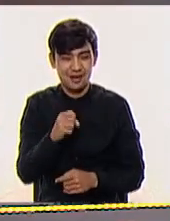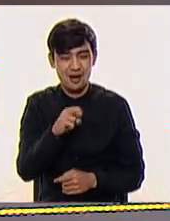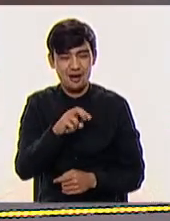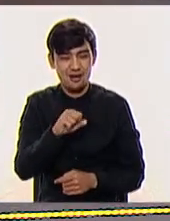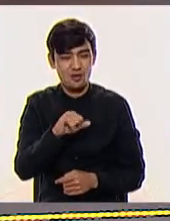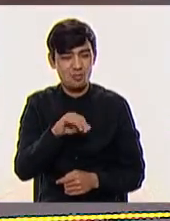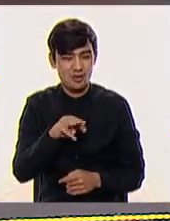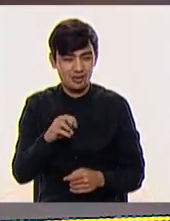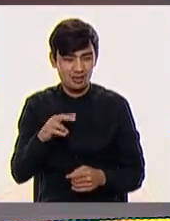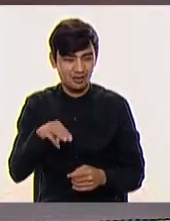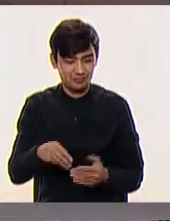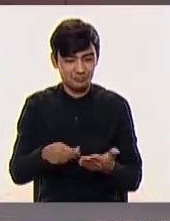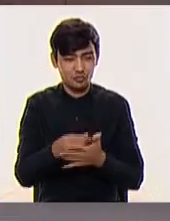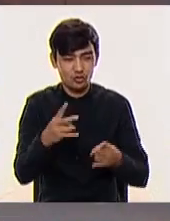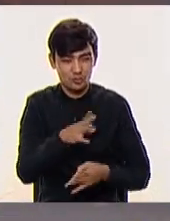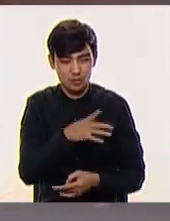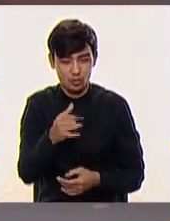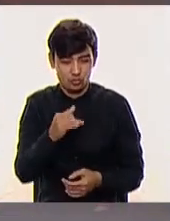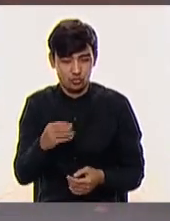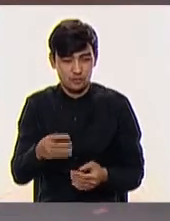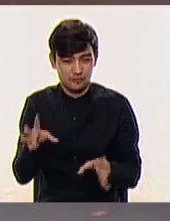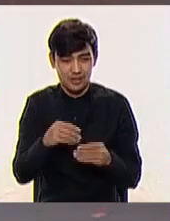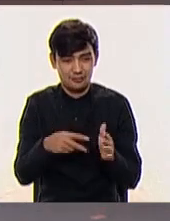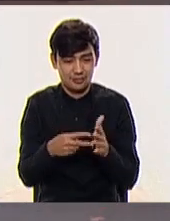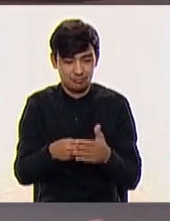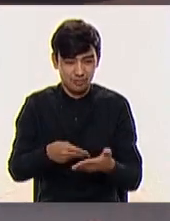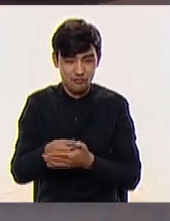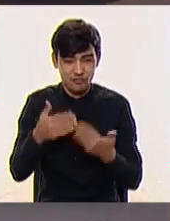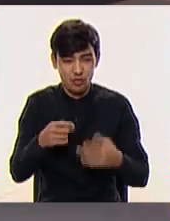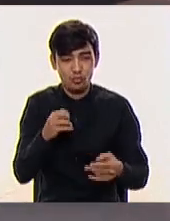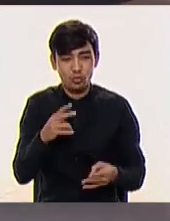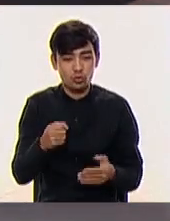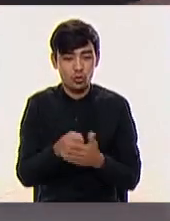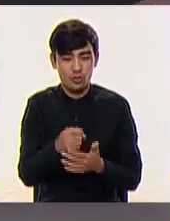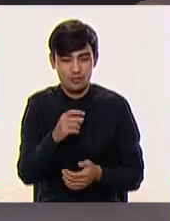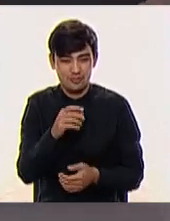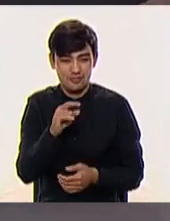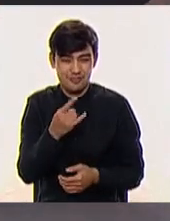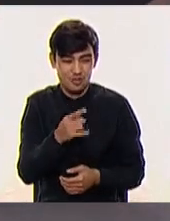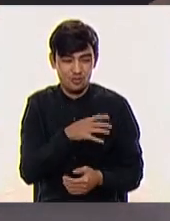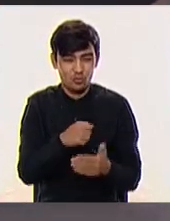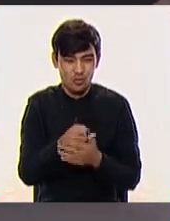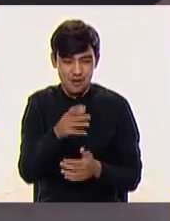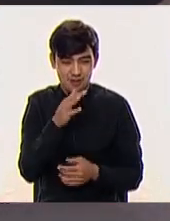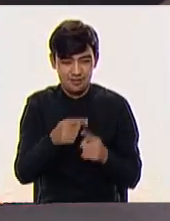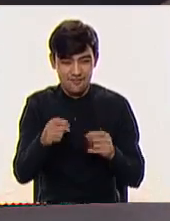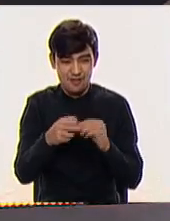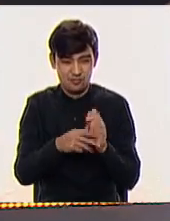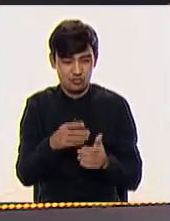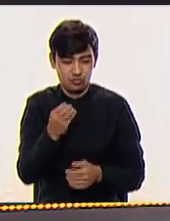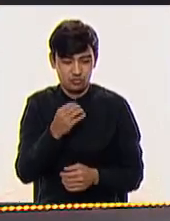алиментов. Несмотря на то, что, по его словам, он уже заплатил всю сумму. До совершеннолетия детей еще далеко, и суд